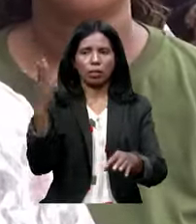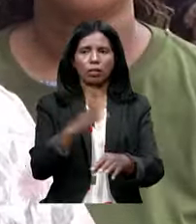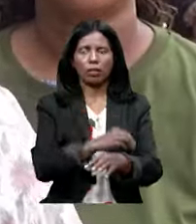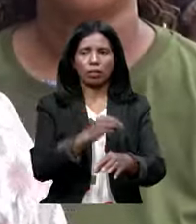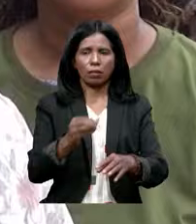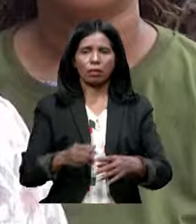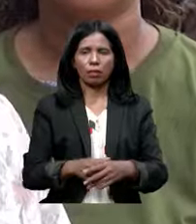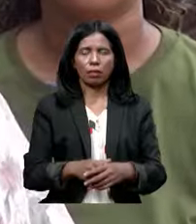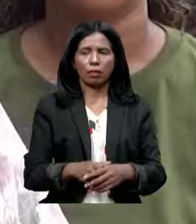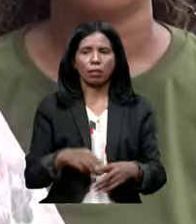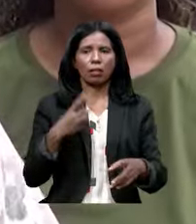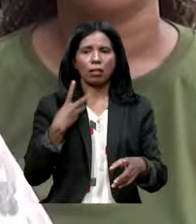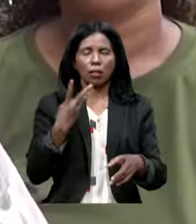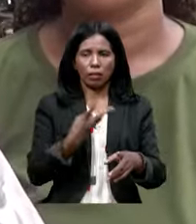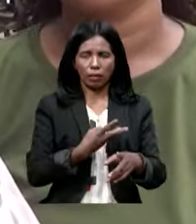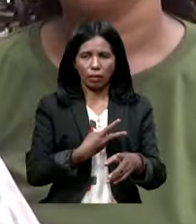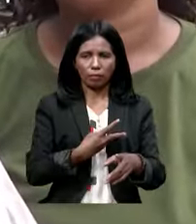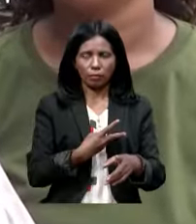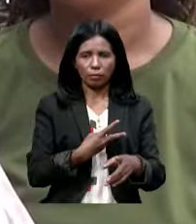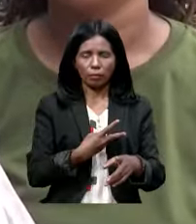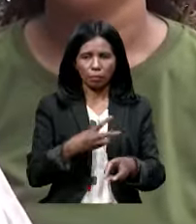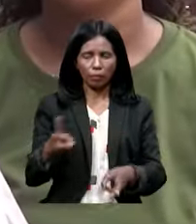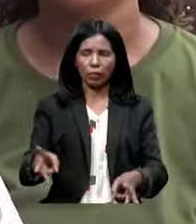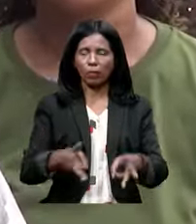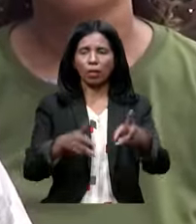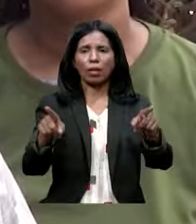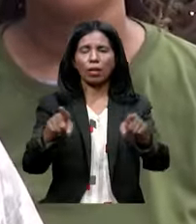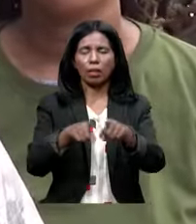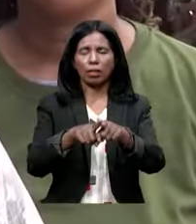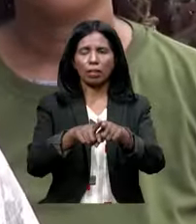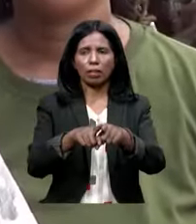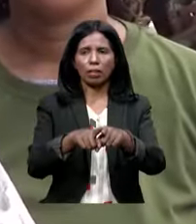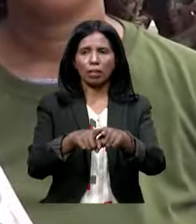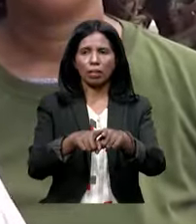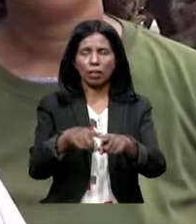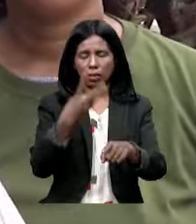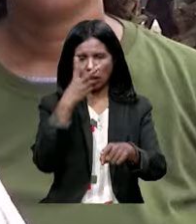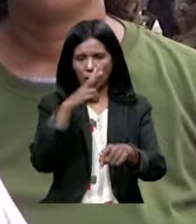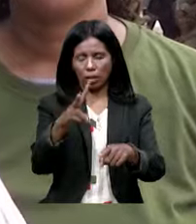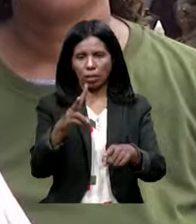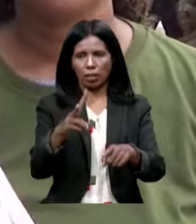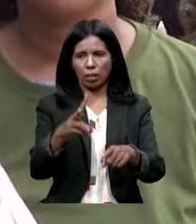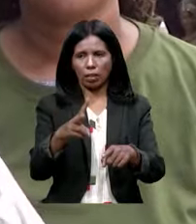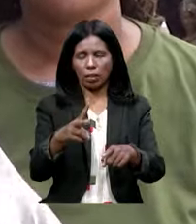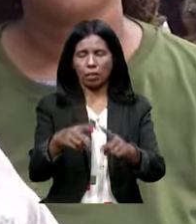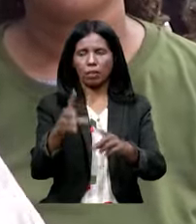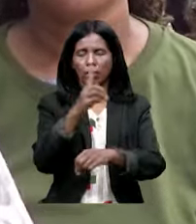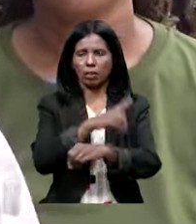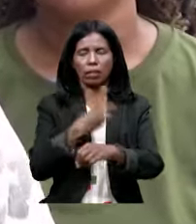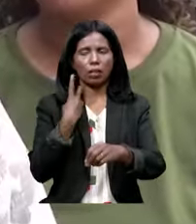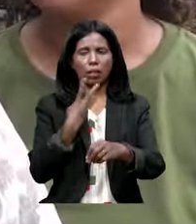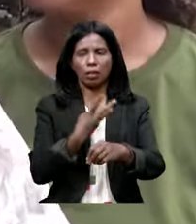soring, ida nema kami. Ya iha istrada nini anesang pertamina, mang sir hare, nebe uhin ami la rezili,